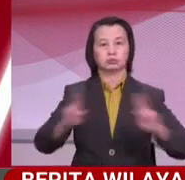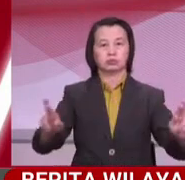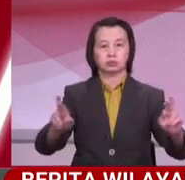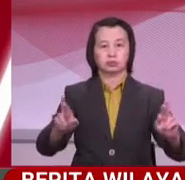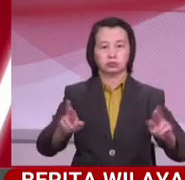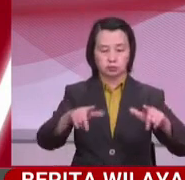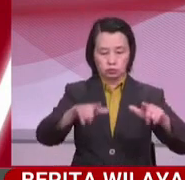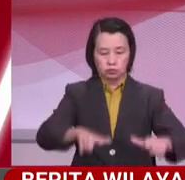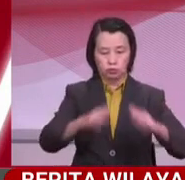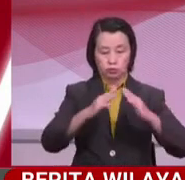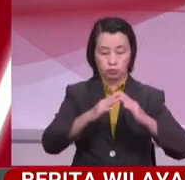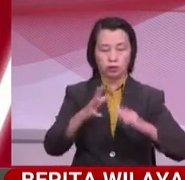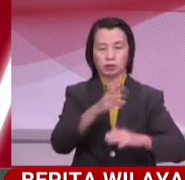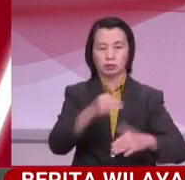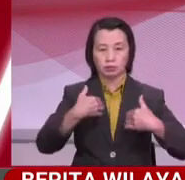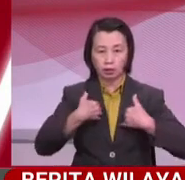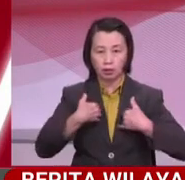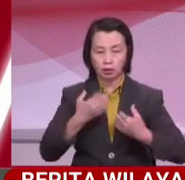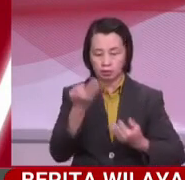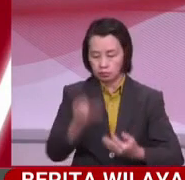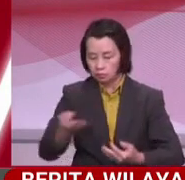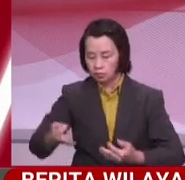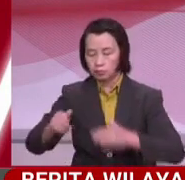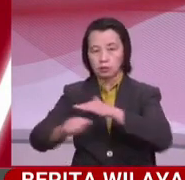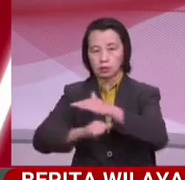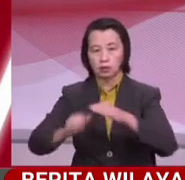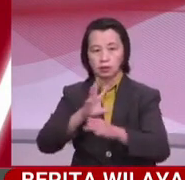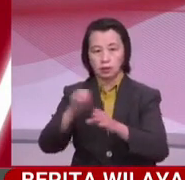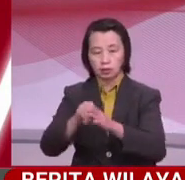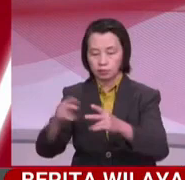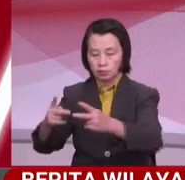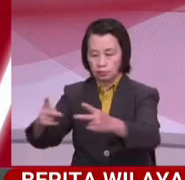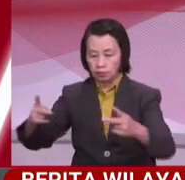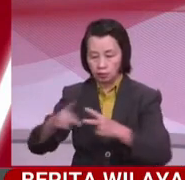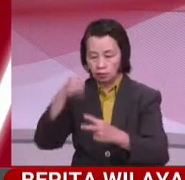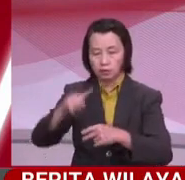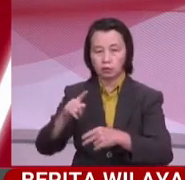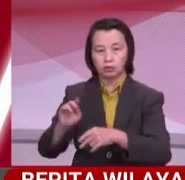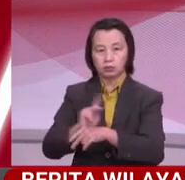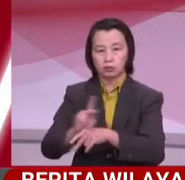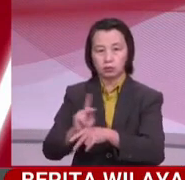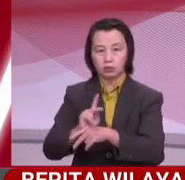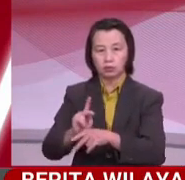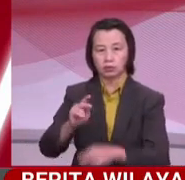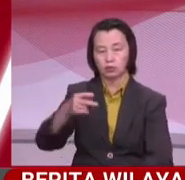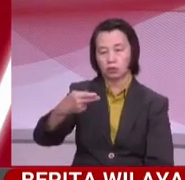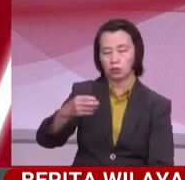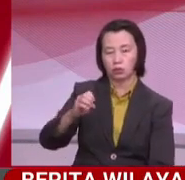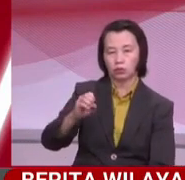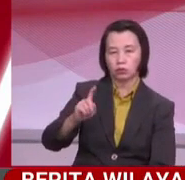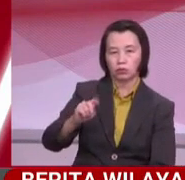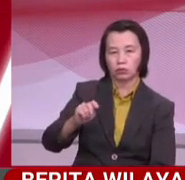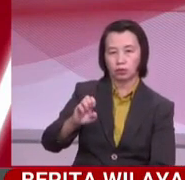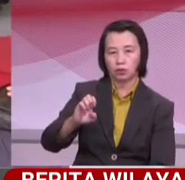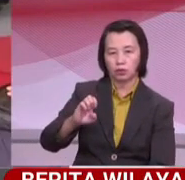slot kediaman malah dilengkapi kemudahan asas lain termasuk kawasan bagi industri cottage